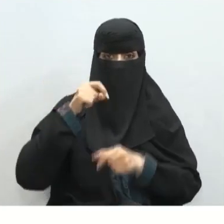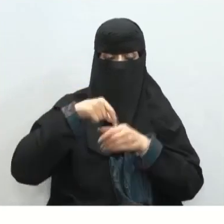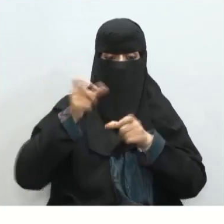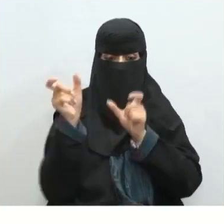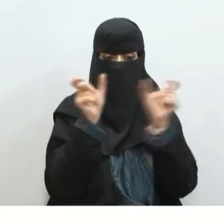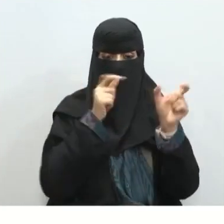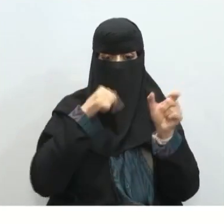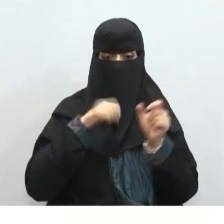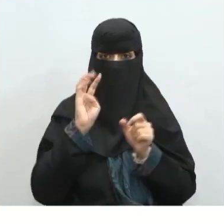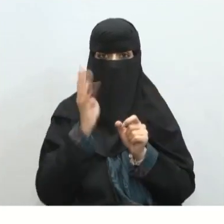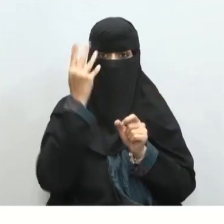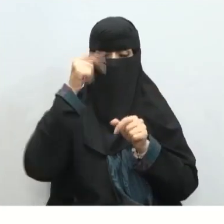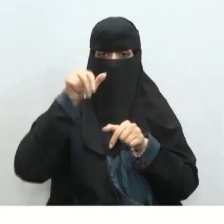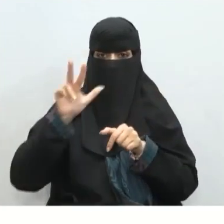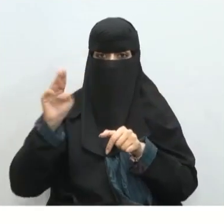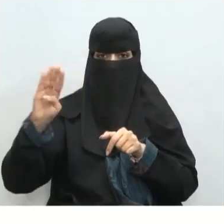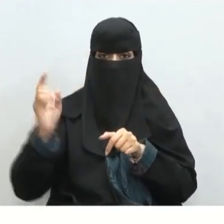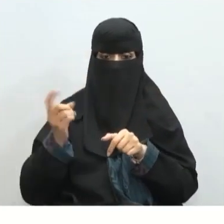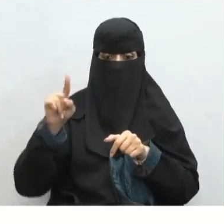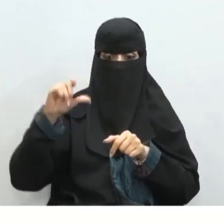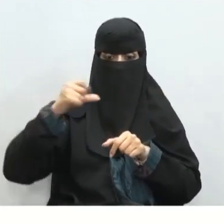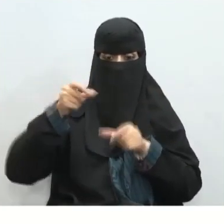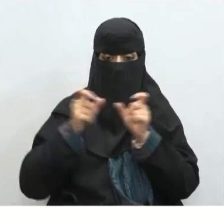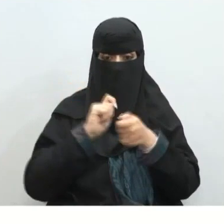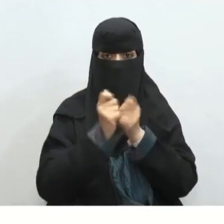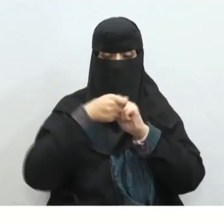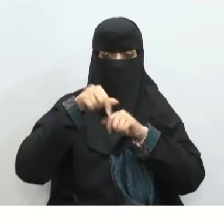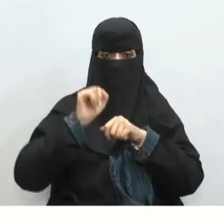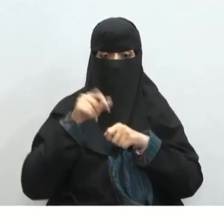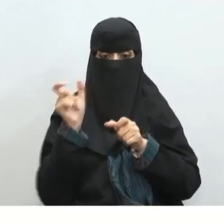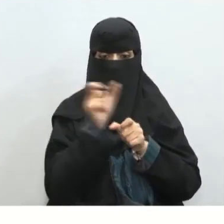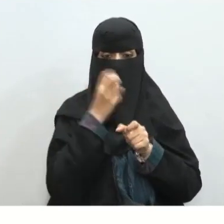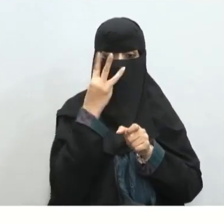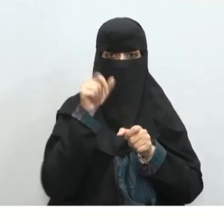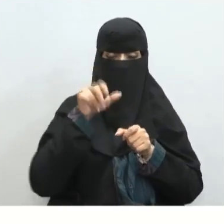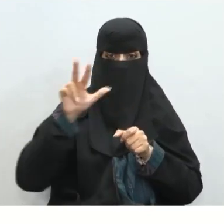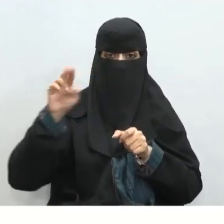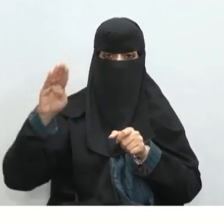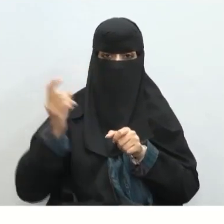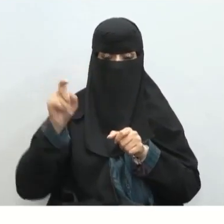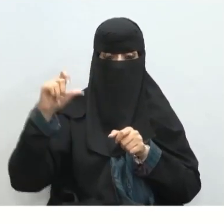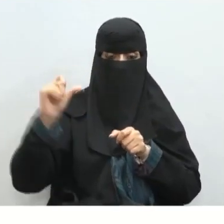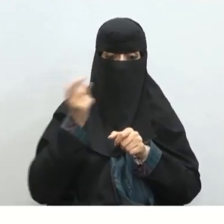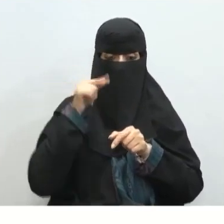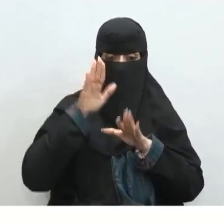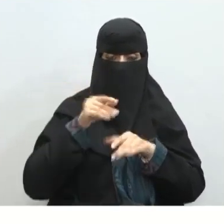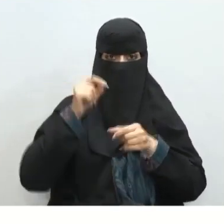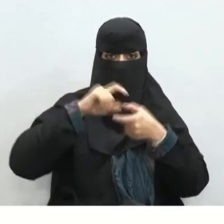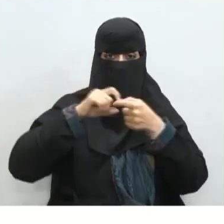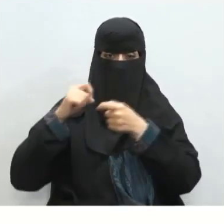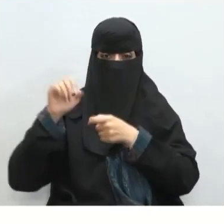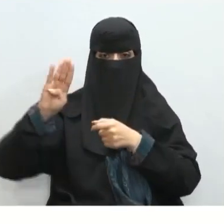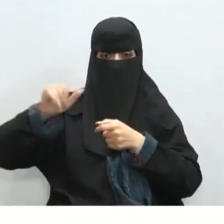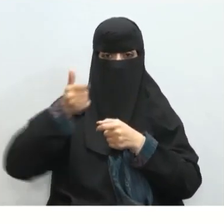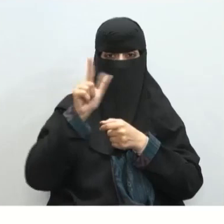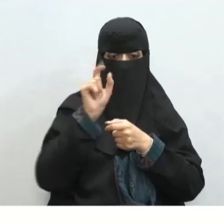ف يتم في تثبيت ثاني اكسيد الكربون في جزيئات رباعيه الكربون بدلا من جزيئات ثلاثيه الكربون في حلقه كالفين وهذا